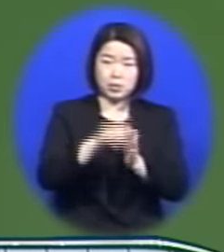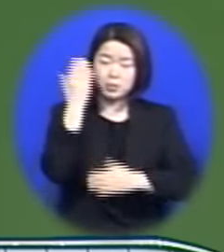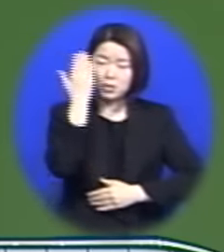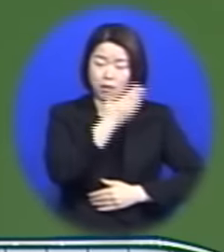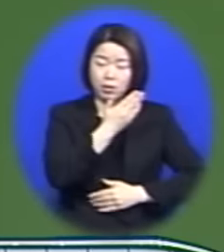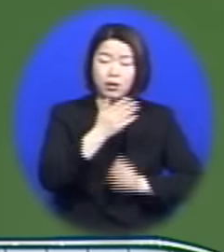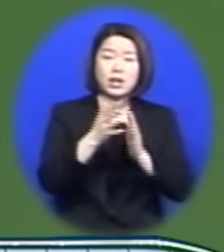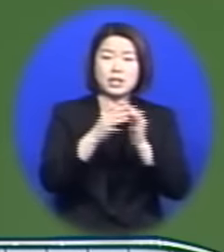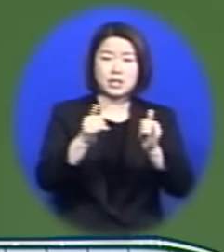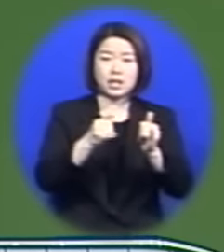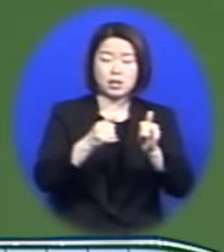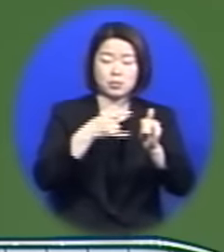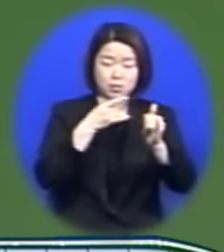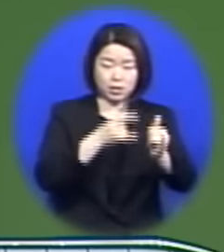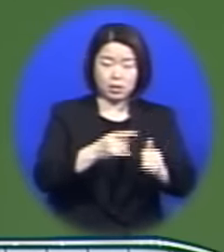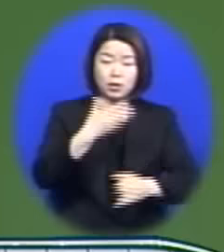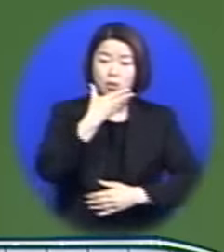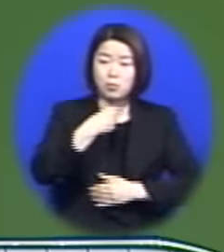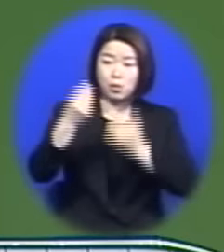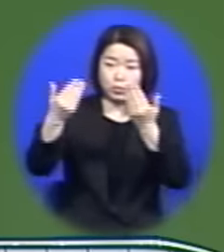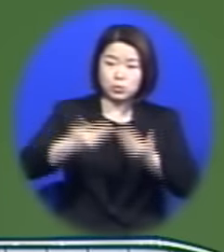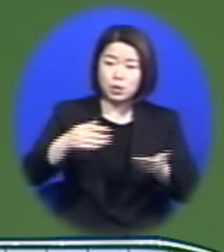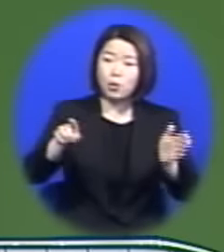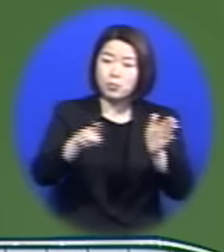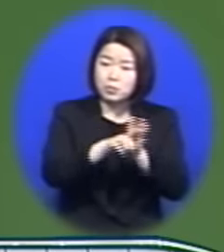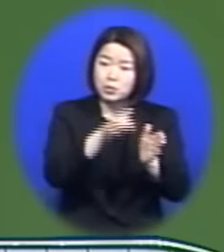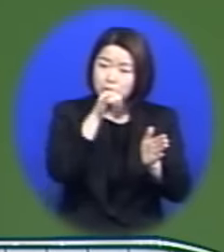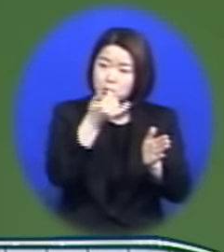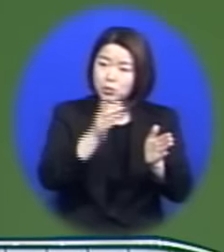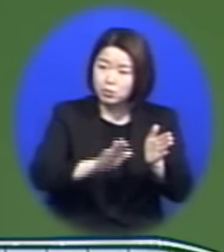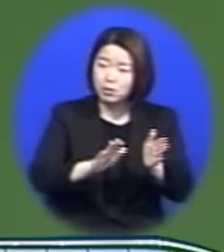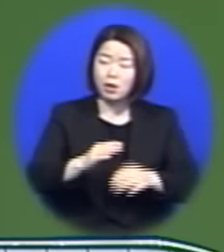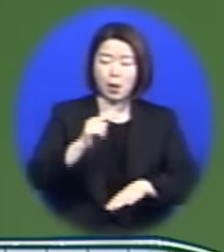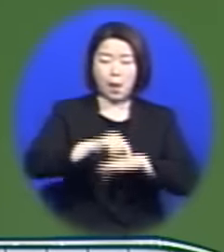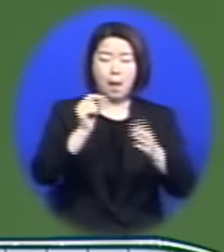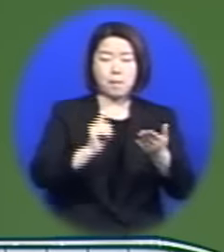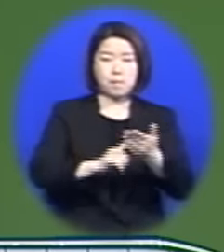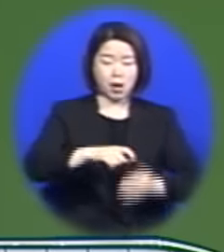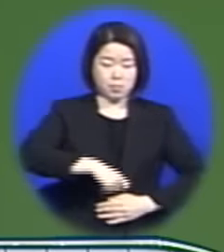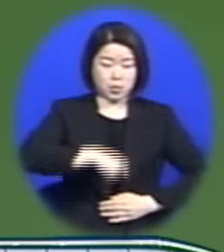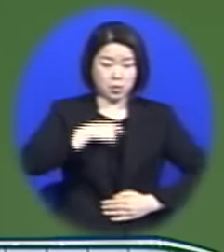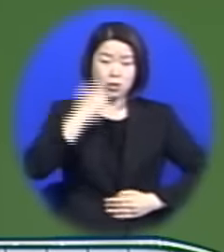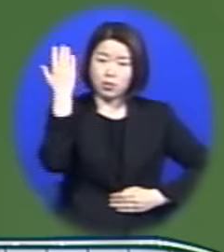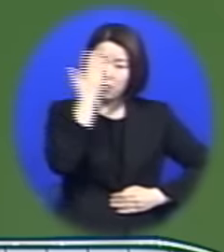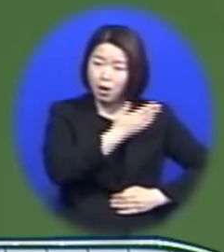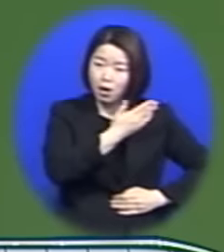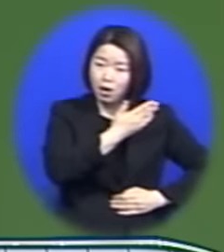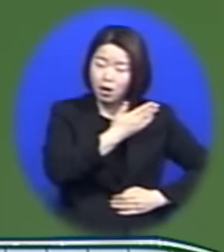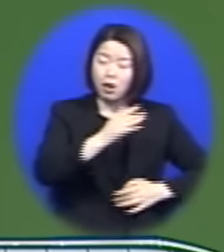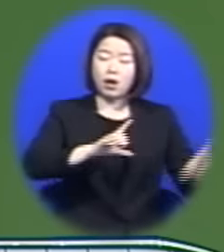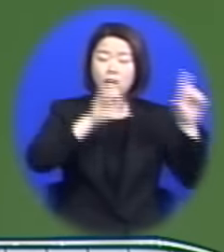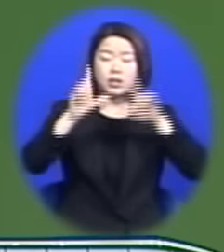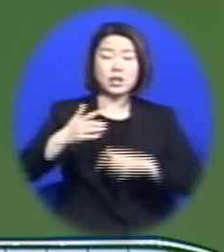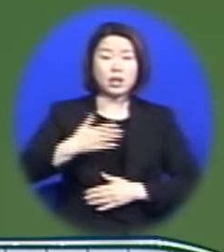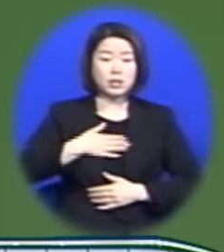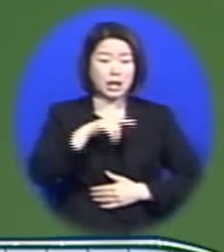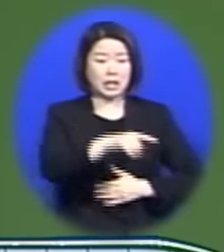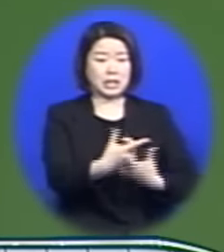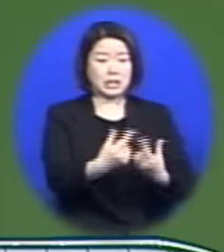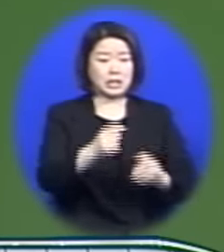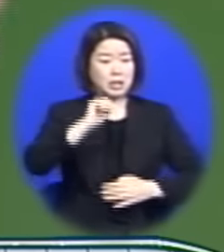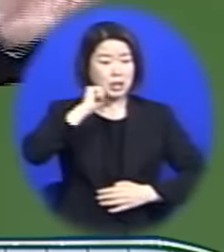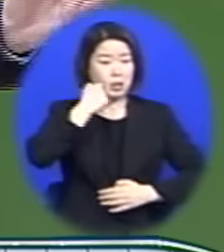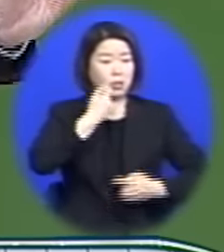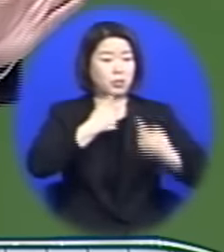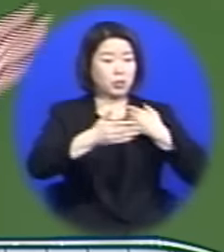내가 그동안 믿었는데 마음 정직하게 정결하게 사는 나는 이렇게 어려움을 겪고 악한